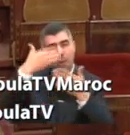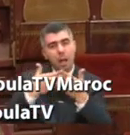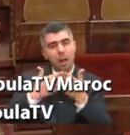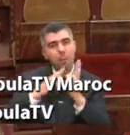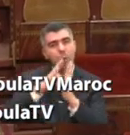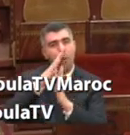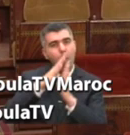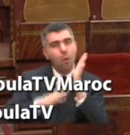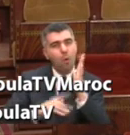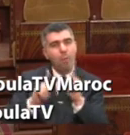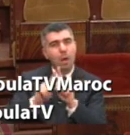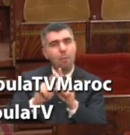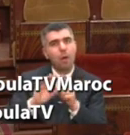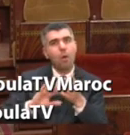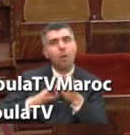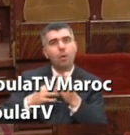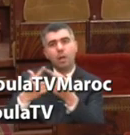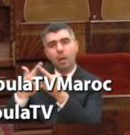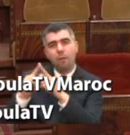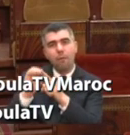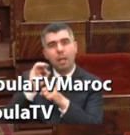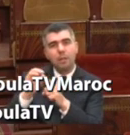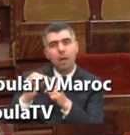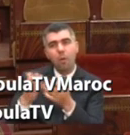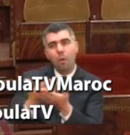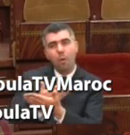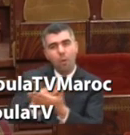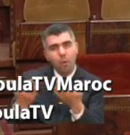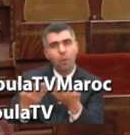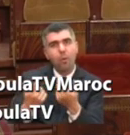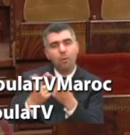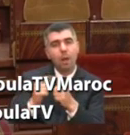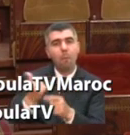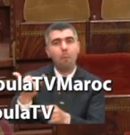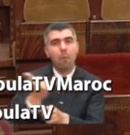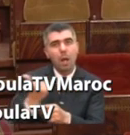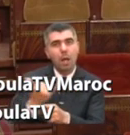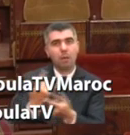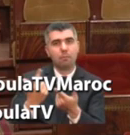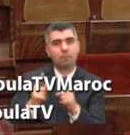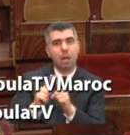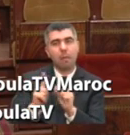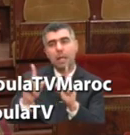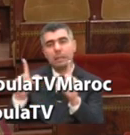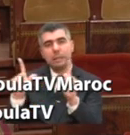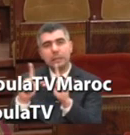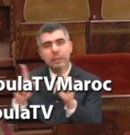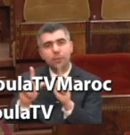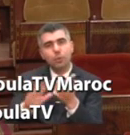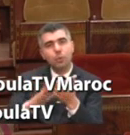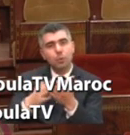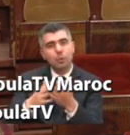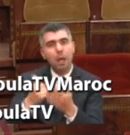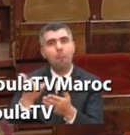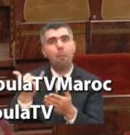نوعية كبيرة جدا في القطاع الفني المغربي، يلعبون دور فعال جدا. الدراما المغربية في تقدم مستمر، وهذا يعود طبيعة